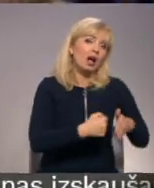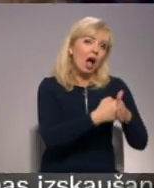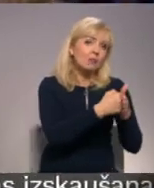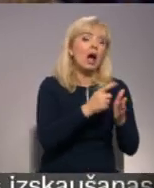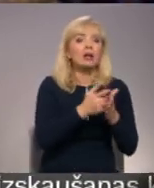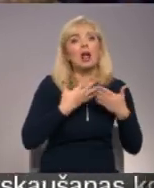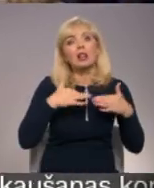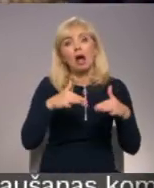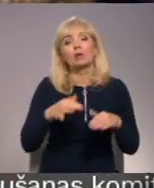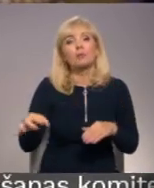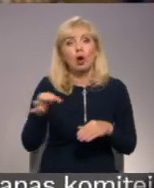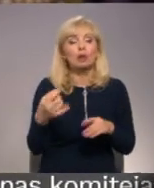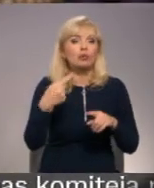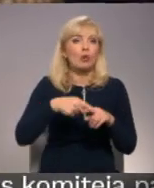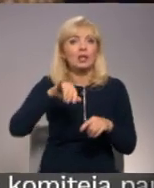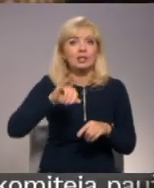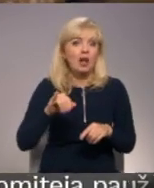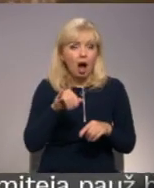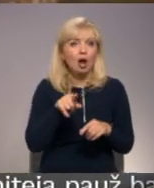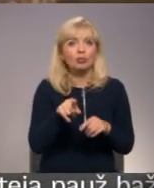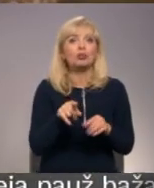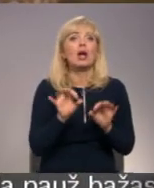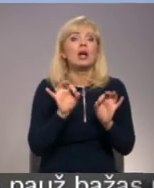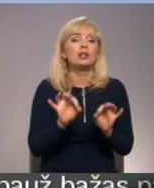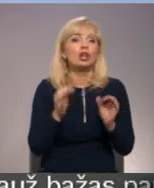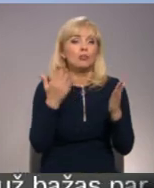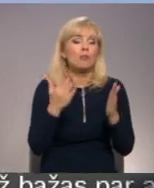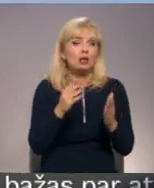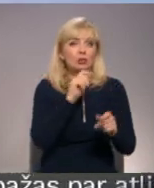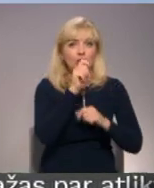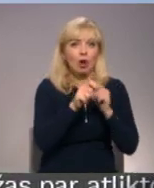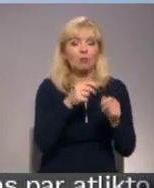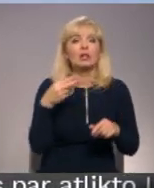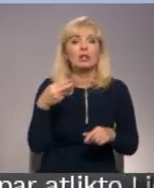organizācijām. Šai reizē Jānim ziedota pasākumu vēsturē lielākā summa –